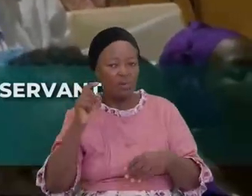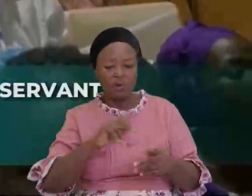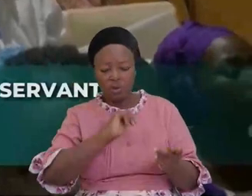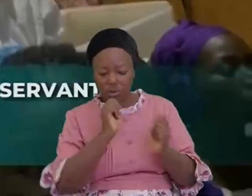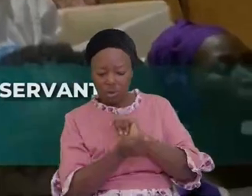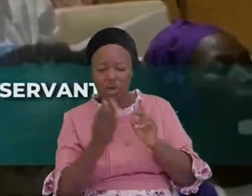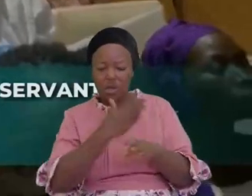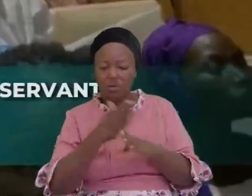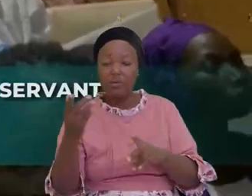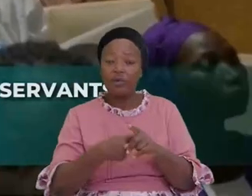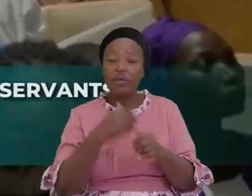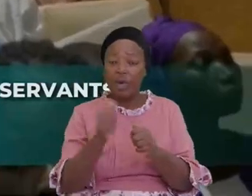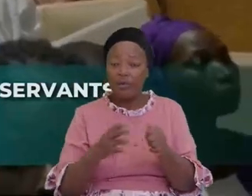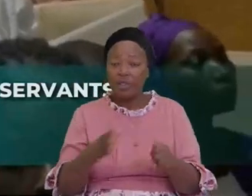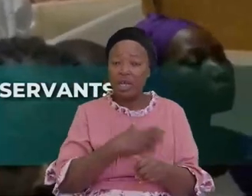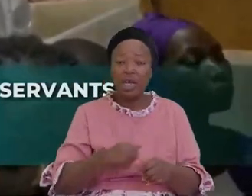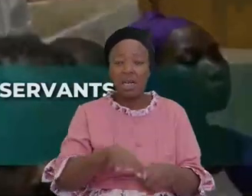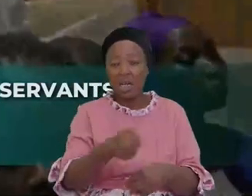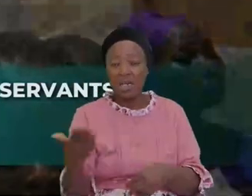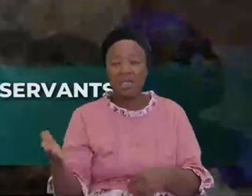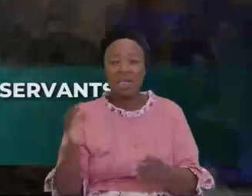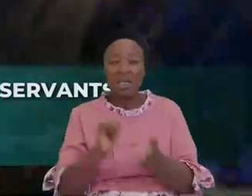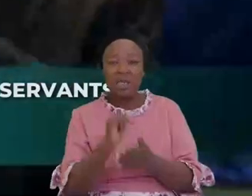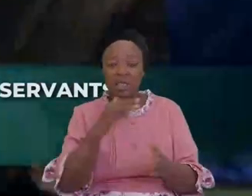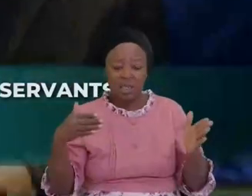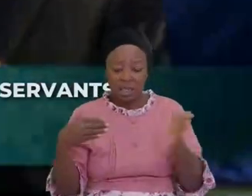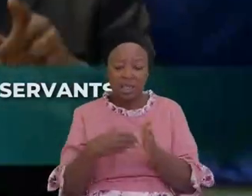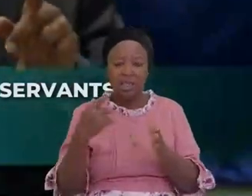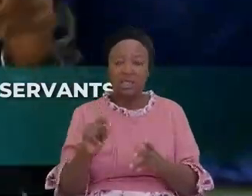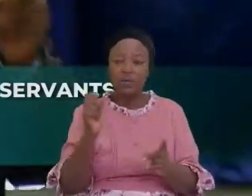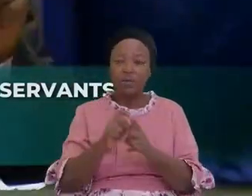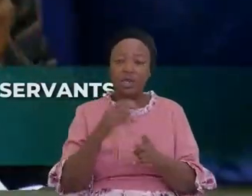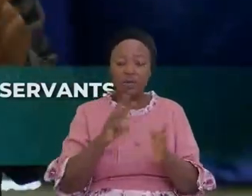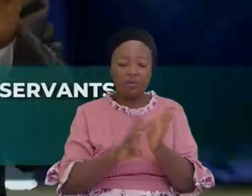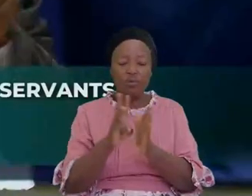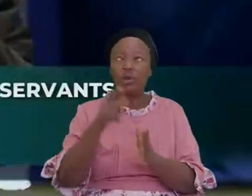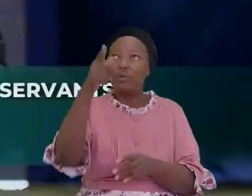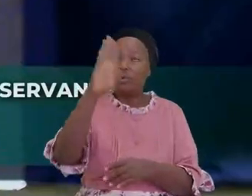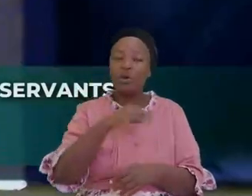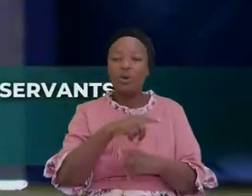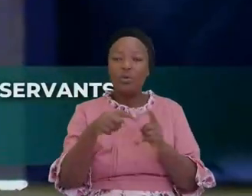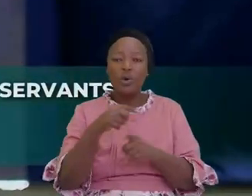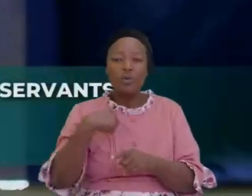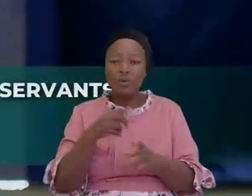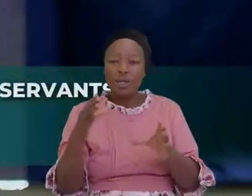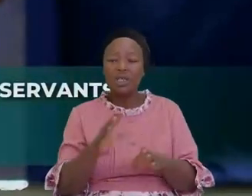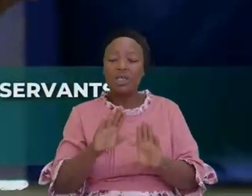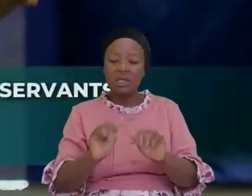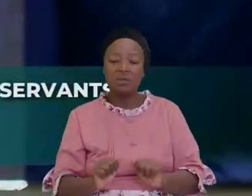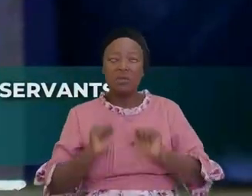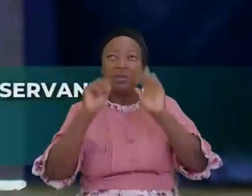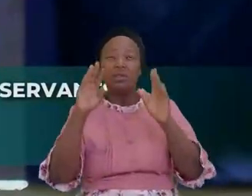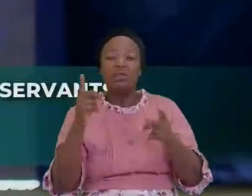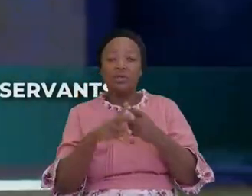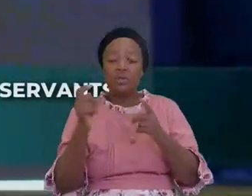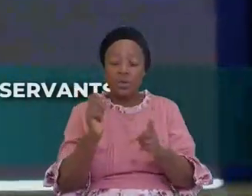entendu que nous devons nous détourner de toute chose, de tout ce qui est contre la parole et la volonté de Dieu. Lorsque nous